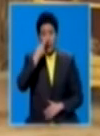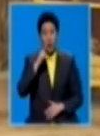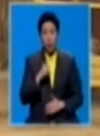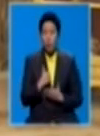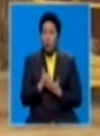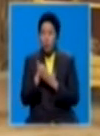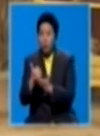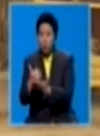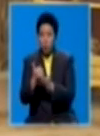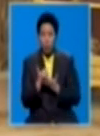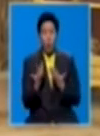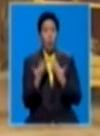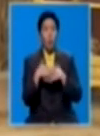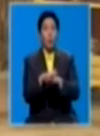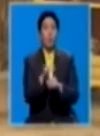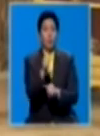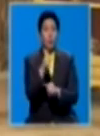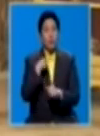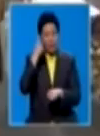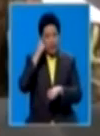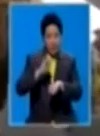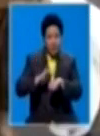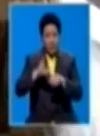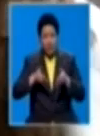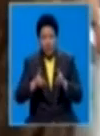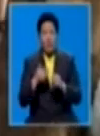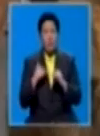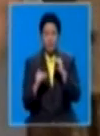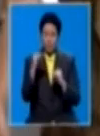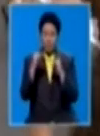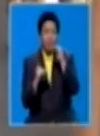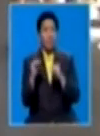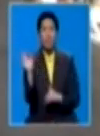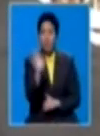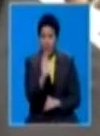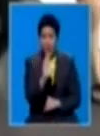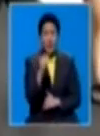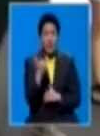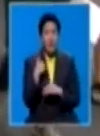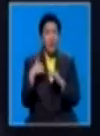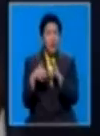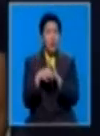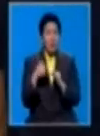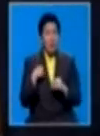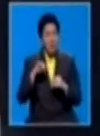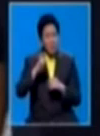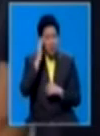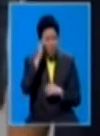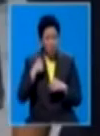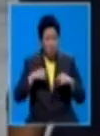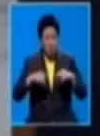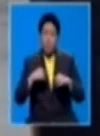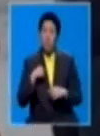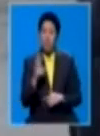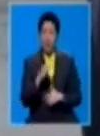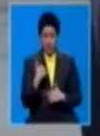และกันอยู่ร่วมกันได้เข้าถึงทรัพยากรได้อย่างไม่มีความเหลื่อมล้ำนะครับแต่อย่างไรก็ตามมันอาจจะมีความขัดแย้งอยู่บ้างเรามีวั